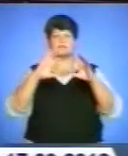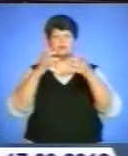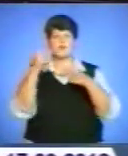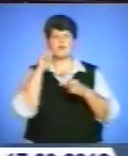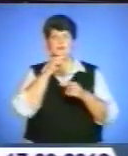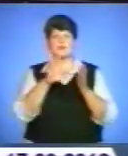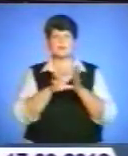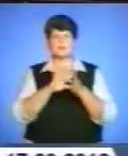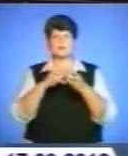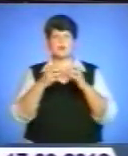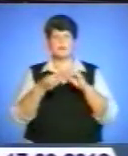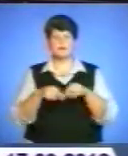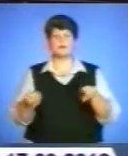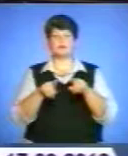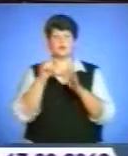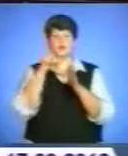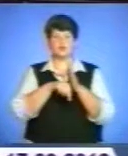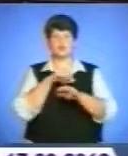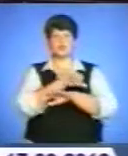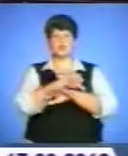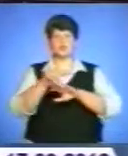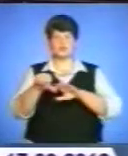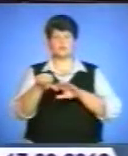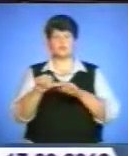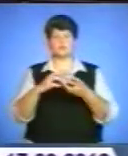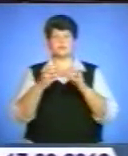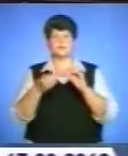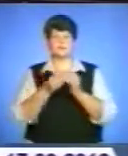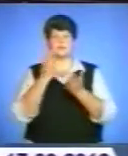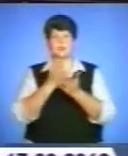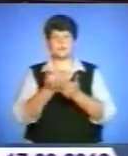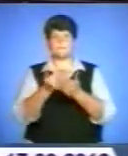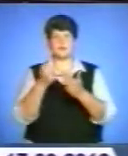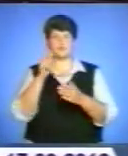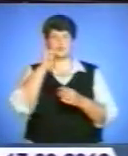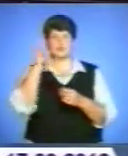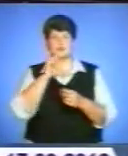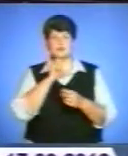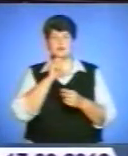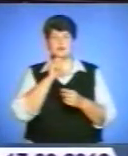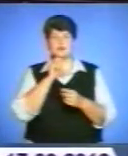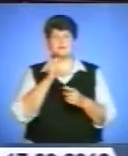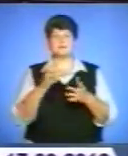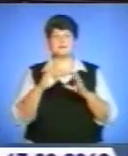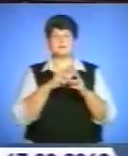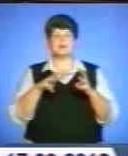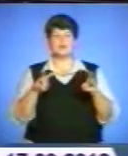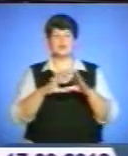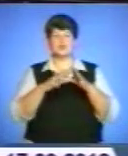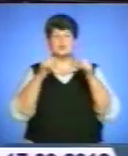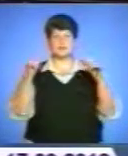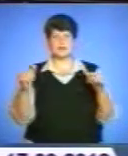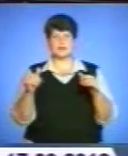енергетичні проблеми, а також внутрішні та зовнішні виклики, що стоять перед Україною. Єврокомісар з питань розширення ЄС та